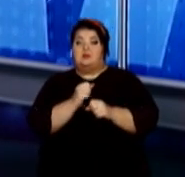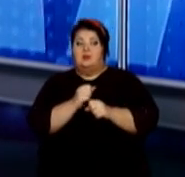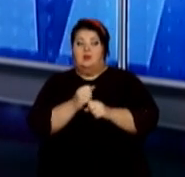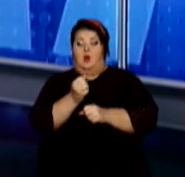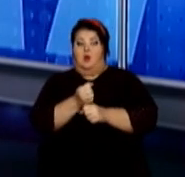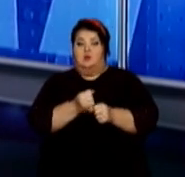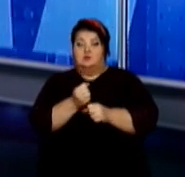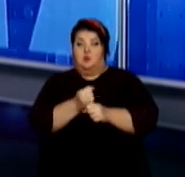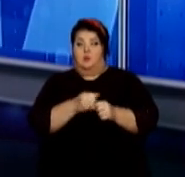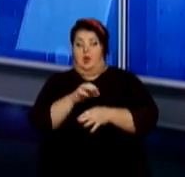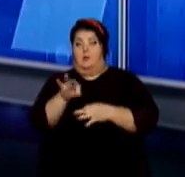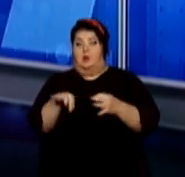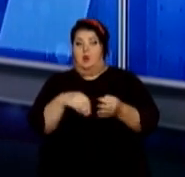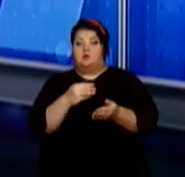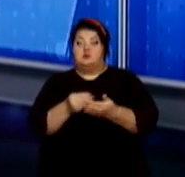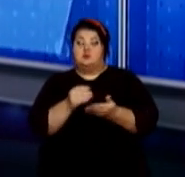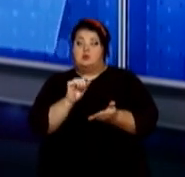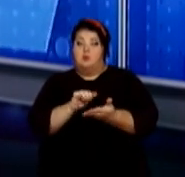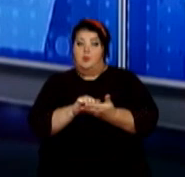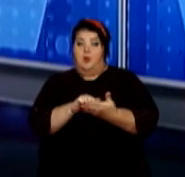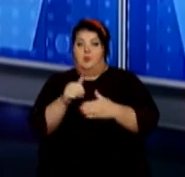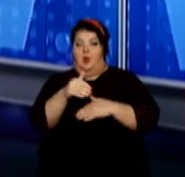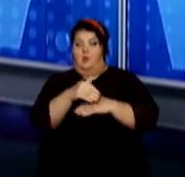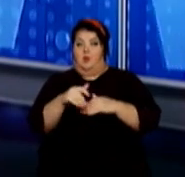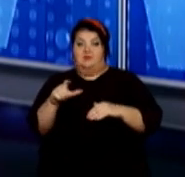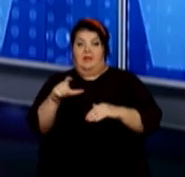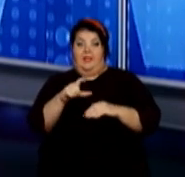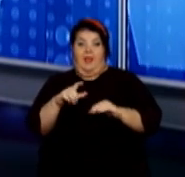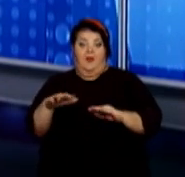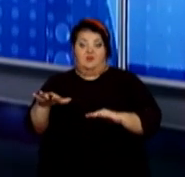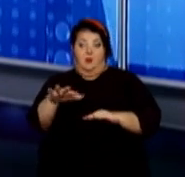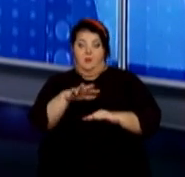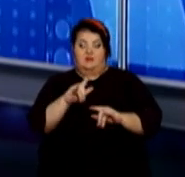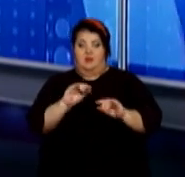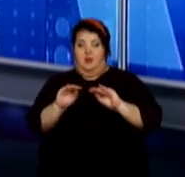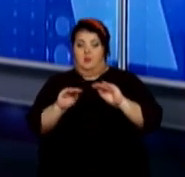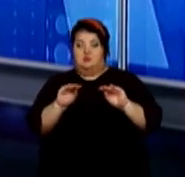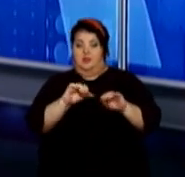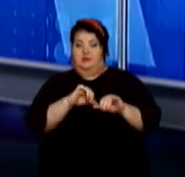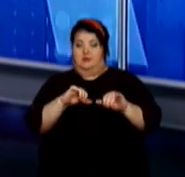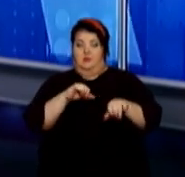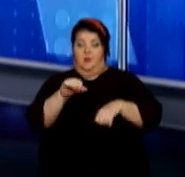розробку проєктно-кошторисної документації по вулиці Європейської і облаштування самої велодоріжки там. Якщо